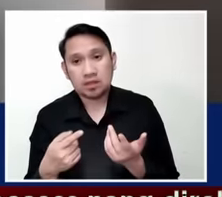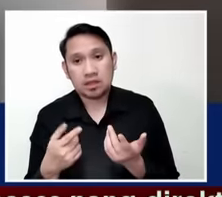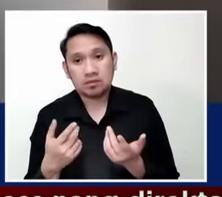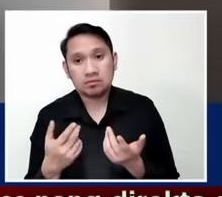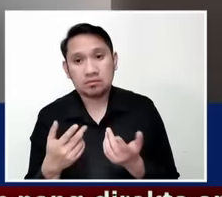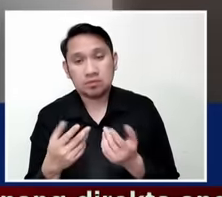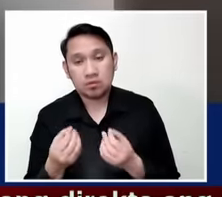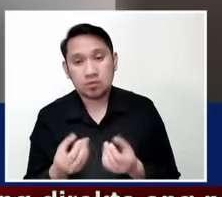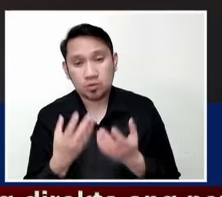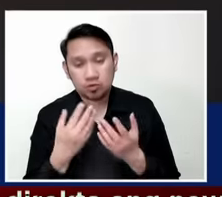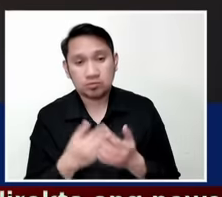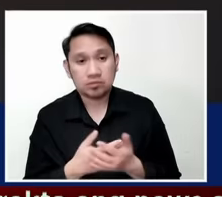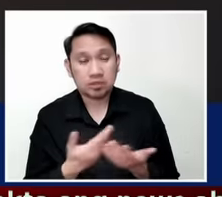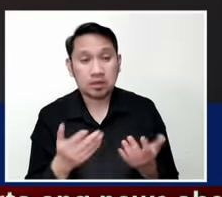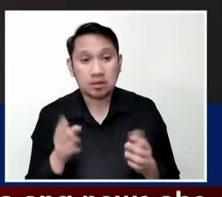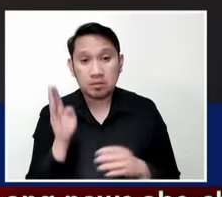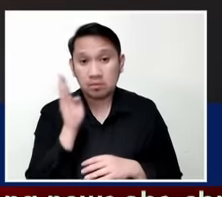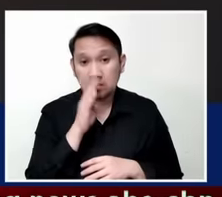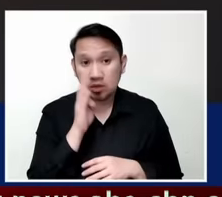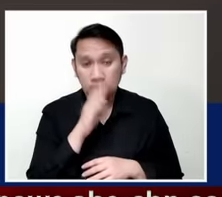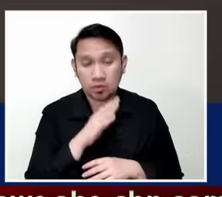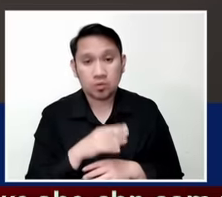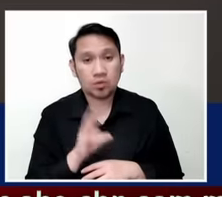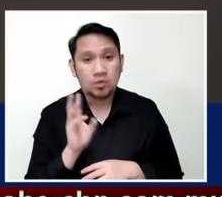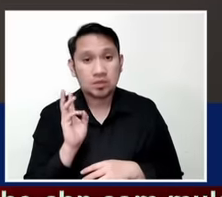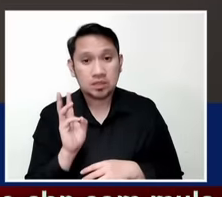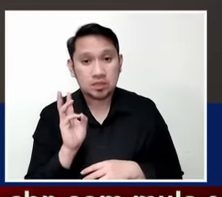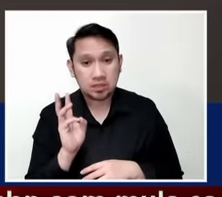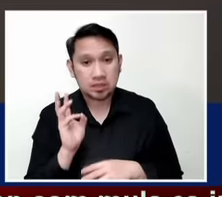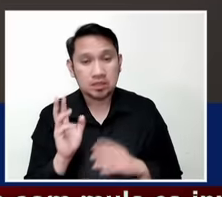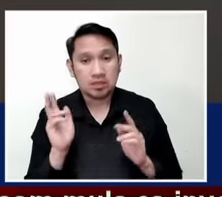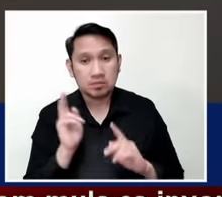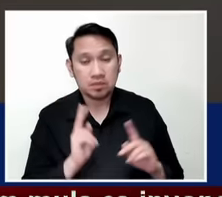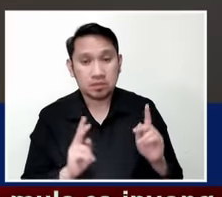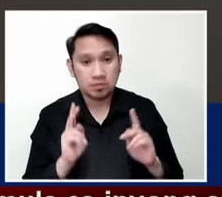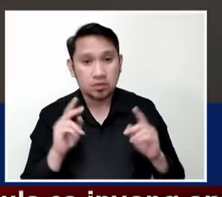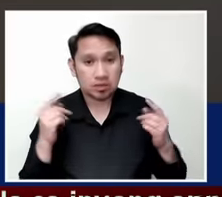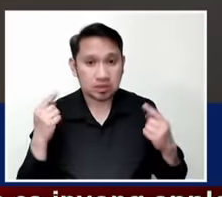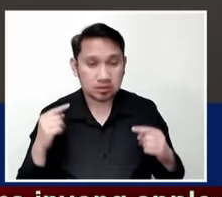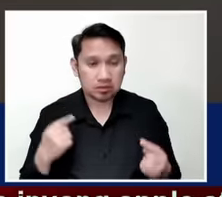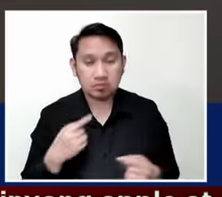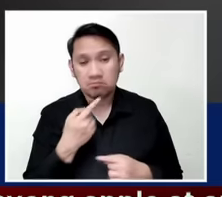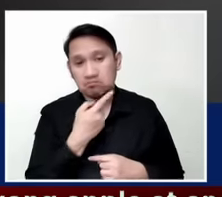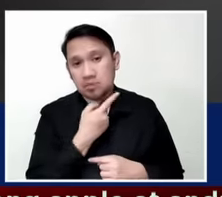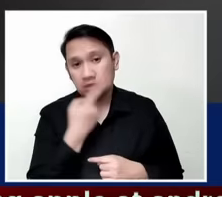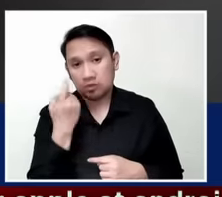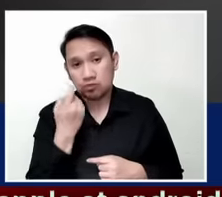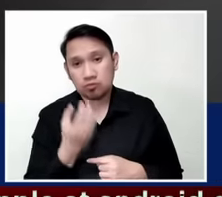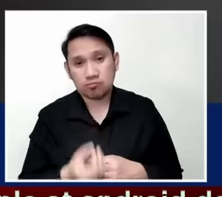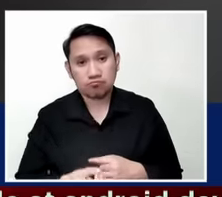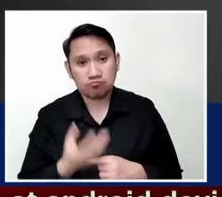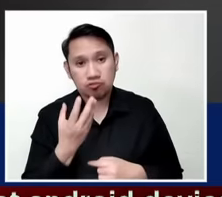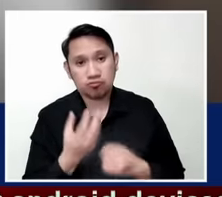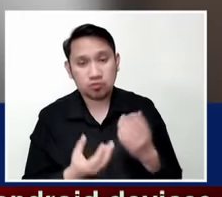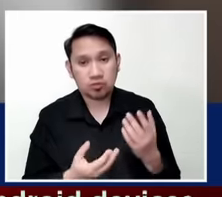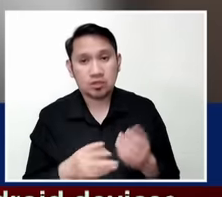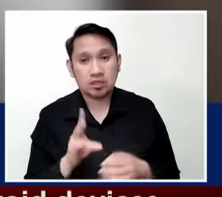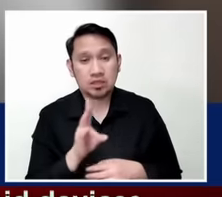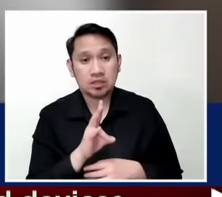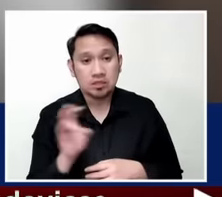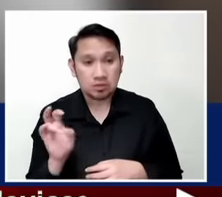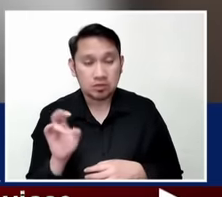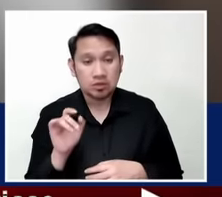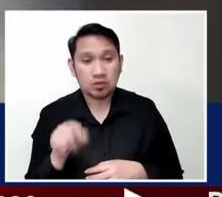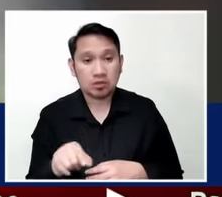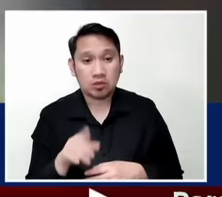Sa Bicol, umakyat na sa mahigit 60 ang bilang ng mga nasugatan dhahil sa paputok. Mahigit 700 ilegal na